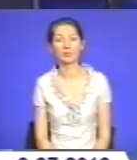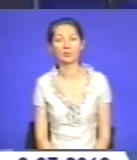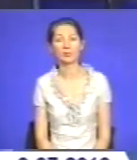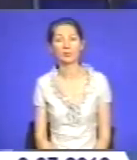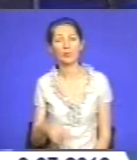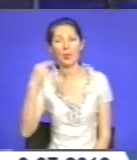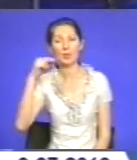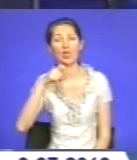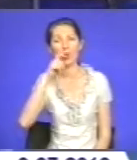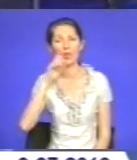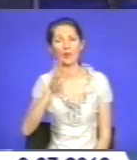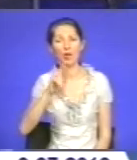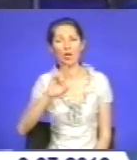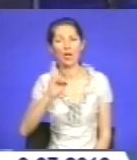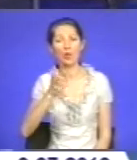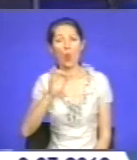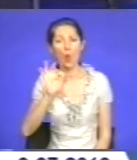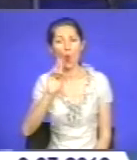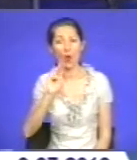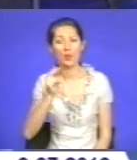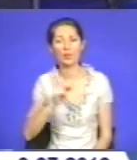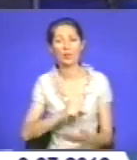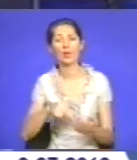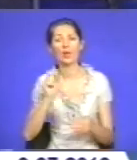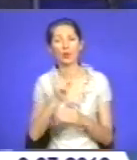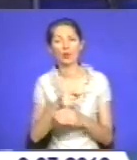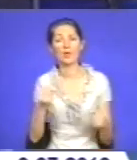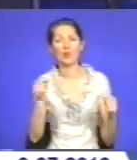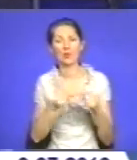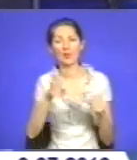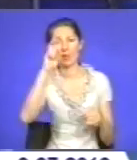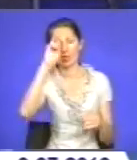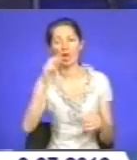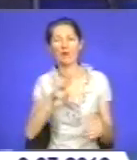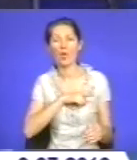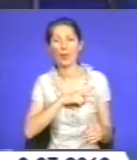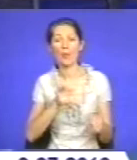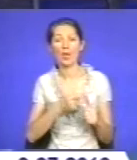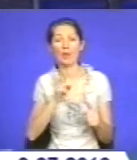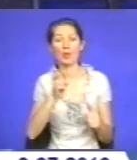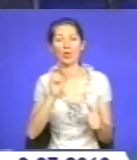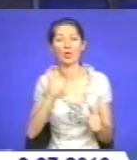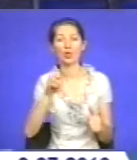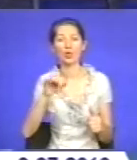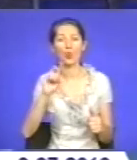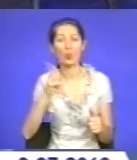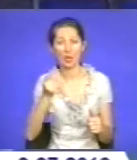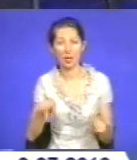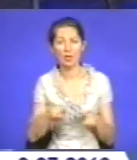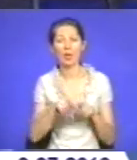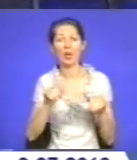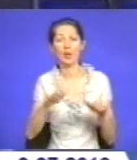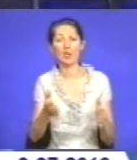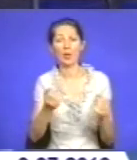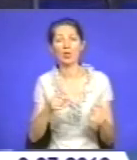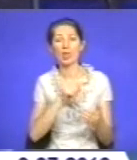Президент України Віктор Янукович підписав доручення про встановлення державної премії імені Богдана Ступки. Таке рішення прийнято з метою відзначення вагомих